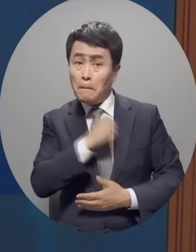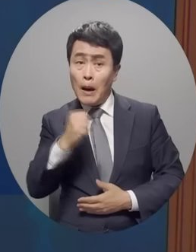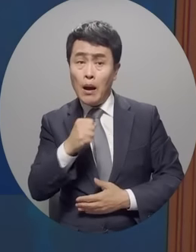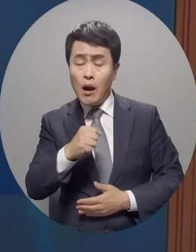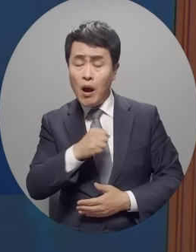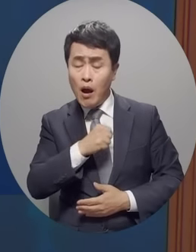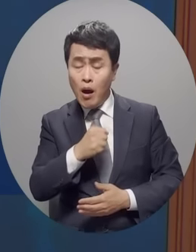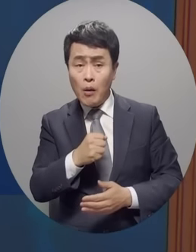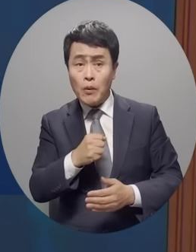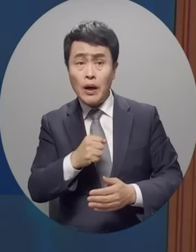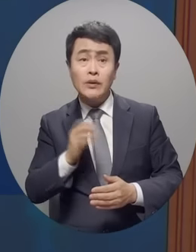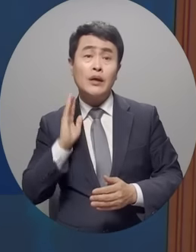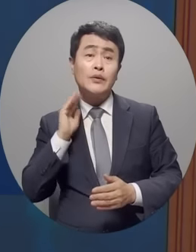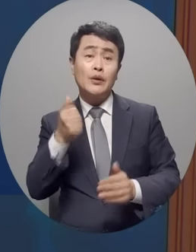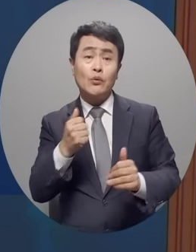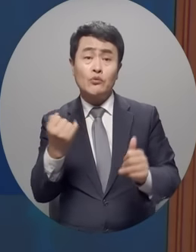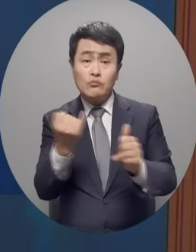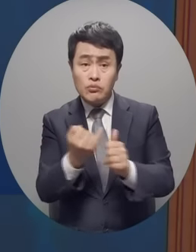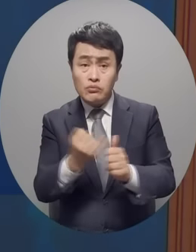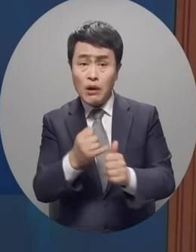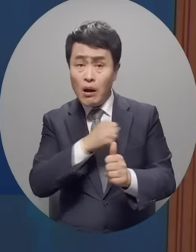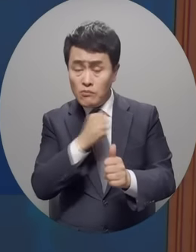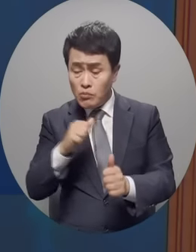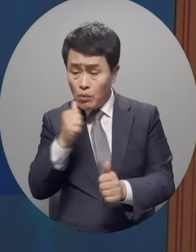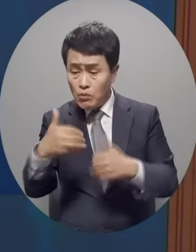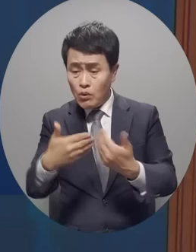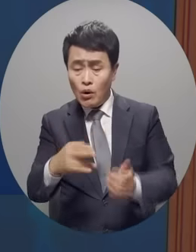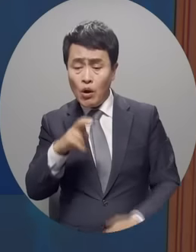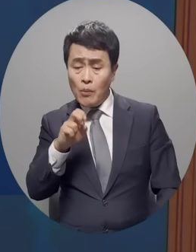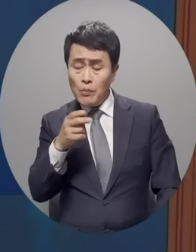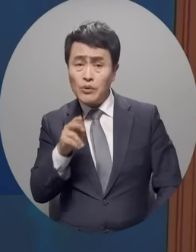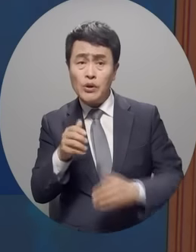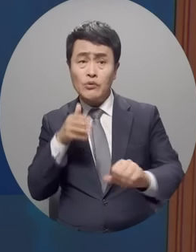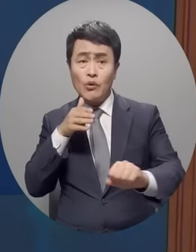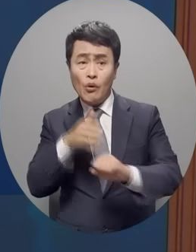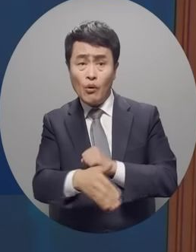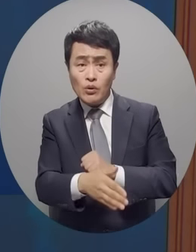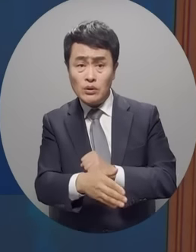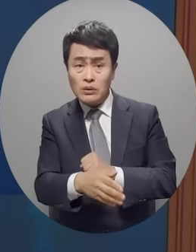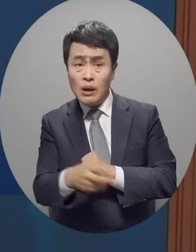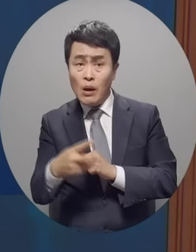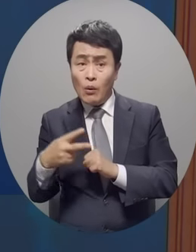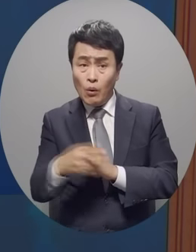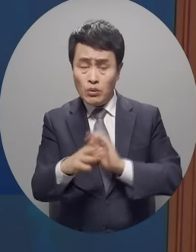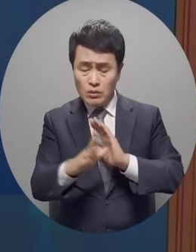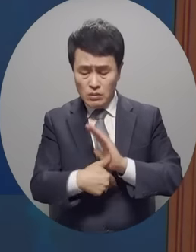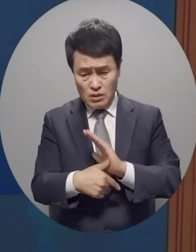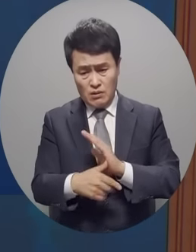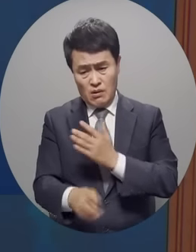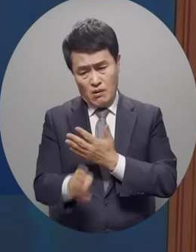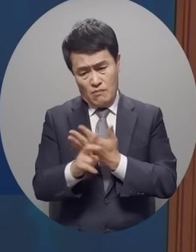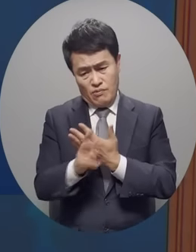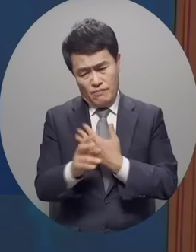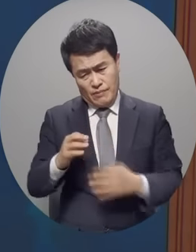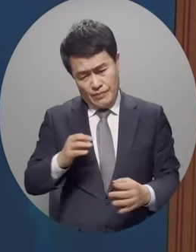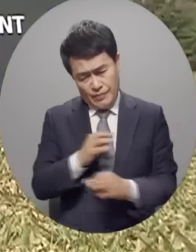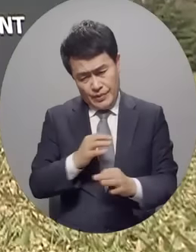불법 브로커 명태균 씨의 꼬리 내린 불법 게이트에 비상구가